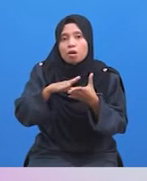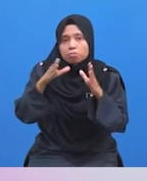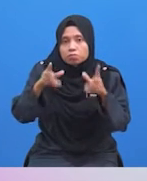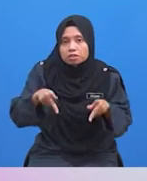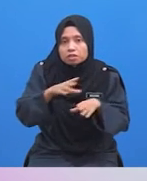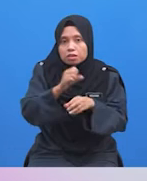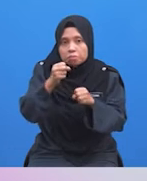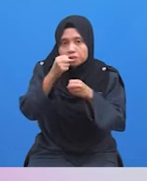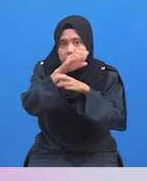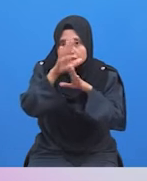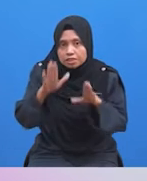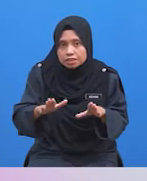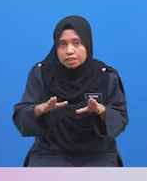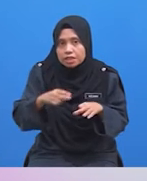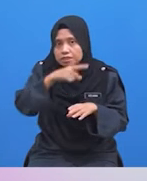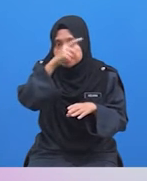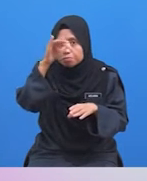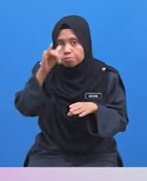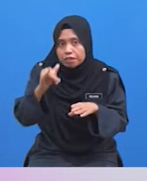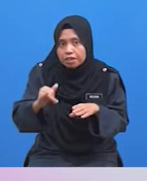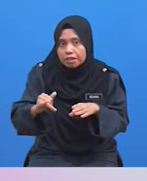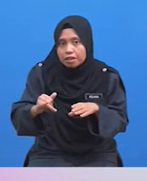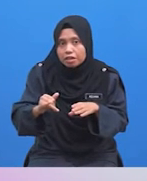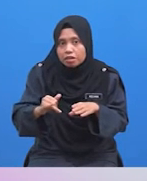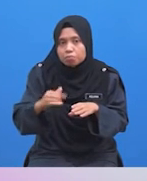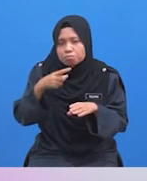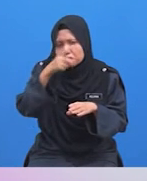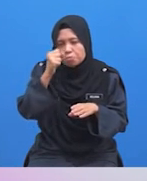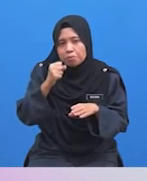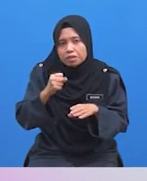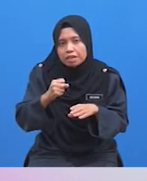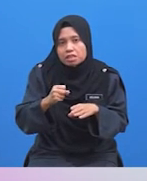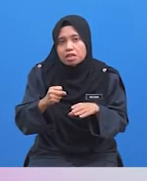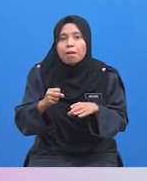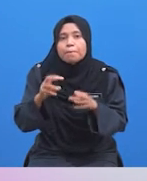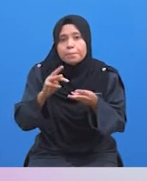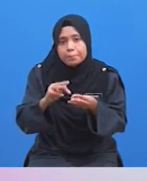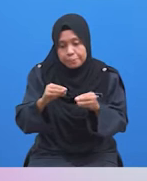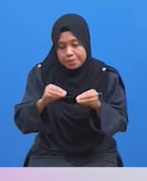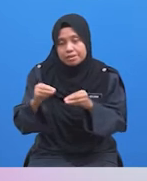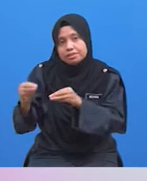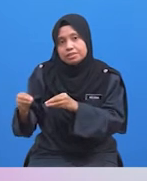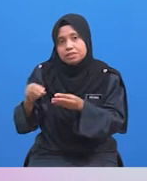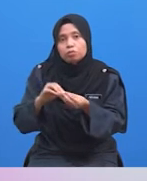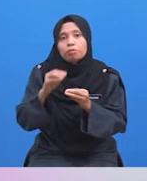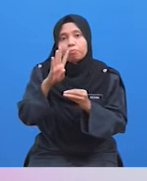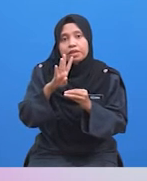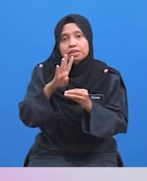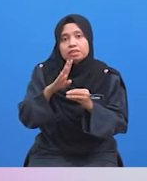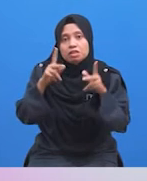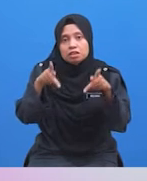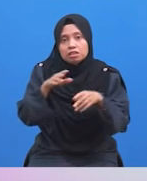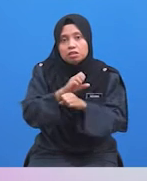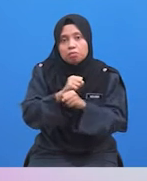dapat menjelaskan faktor yang mempengaruhi migrasi dan objektif keempat Plaza